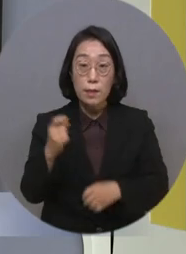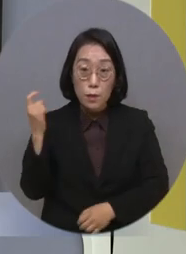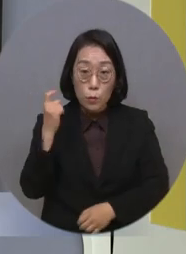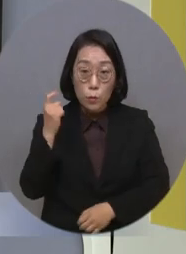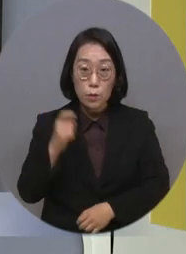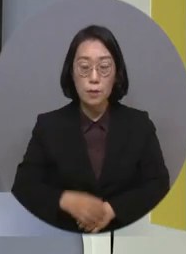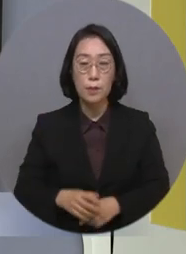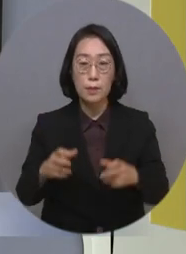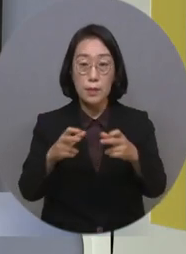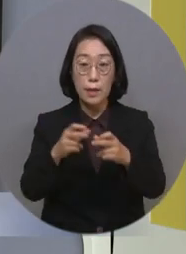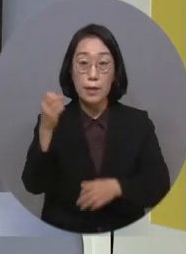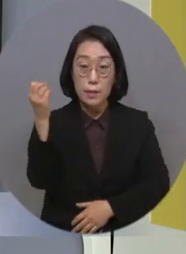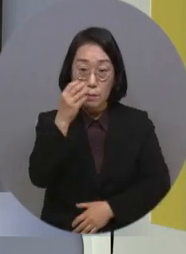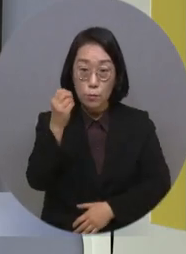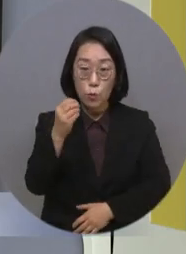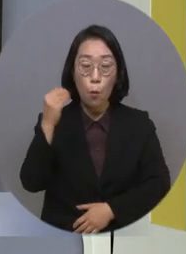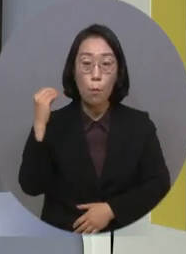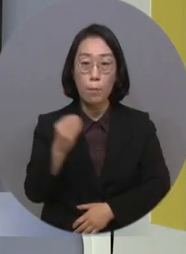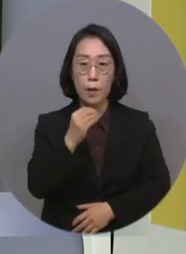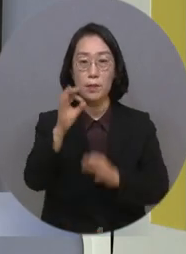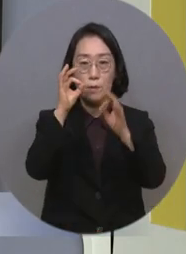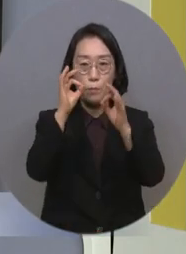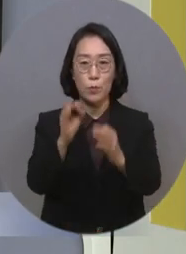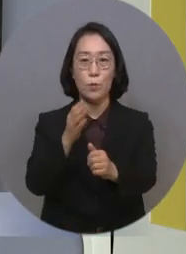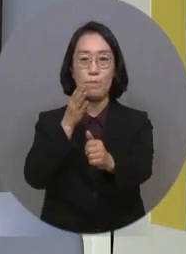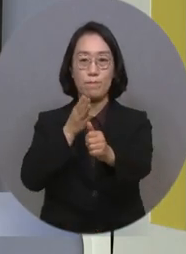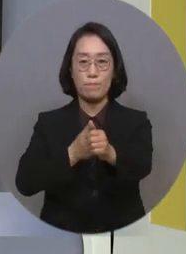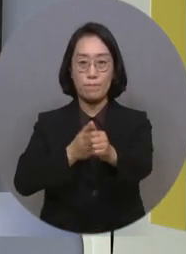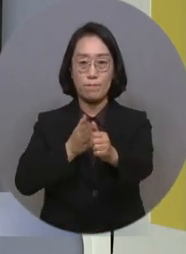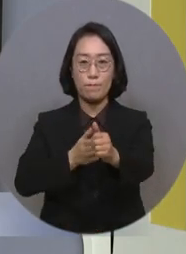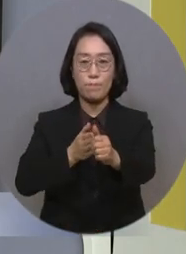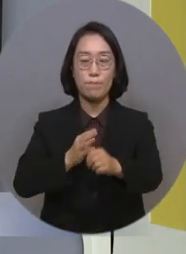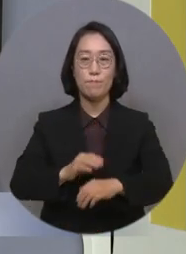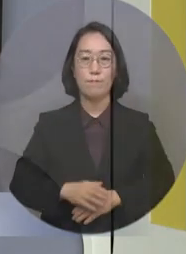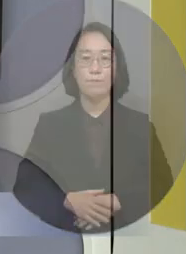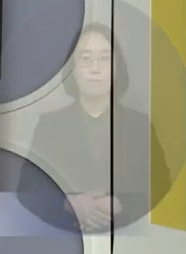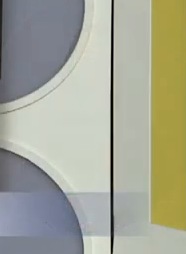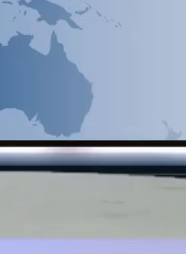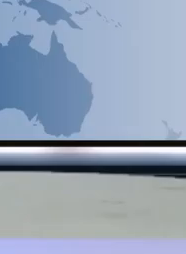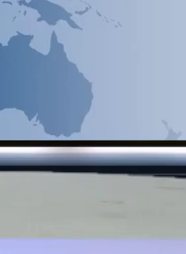뉴스는 장애인신문과 웰페어 뉴스 홈페이지를 통해 확인하실 수 있습니다.